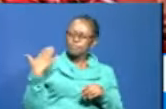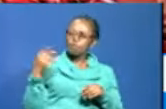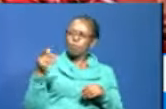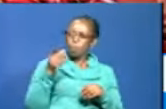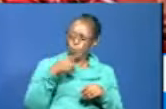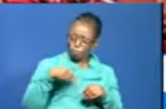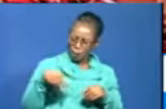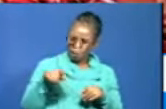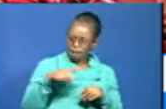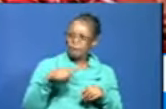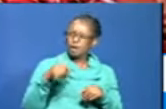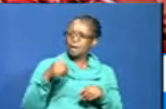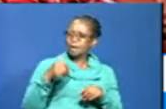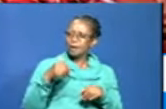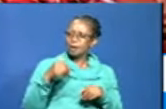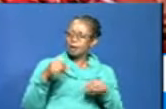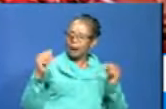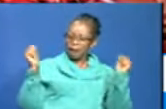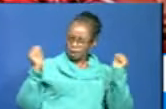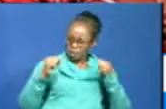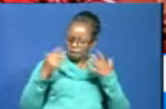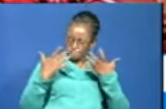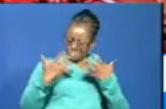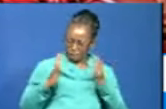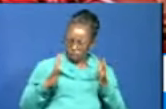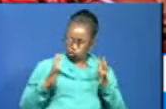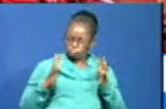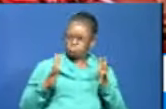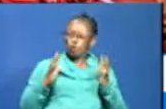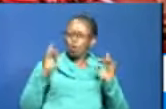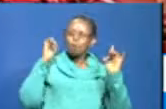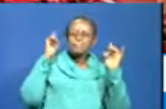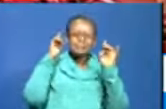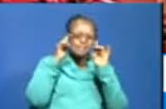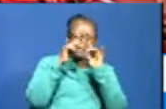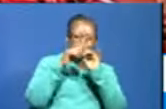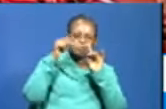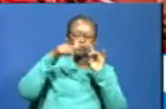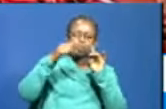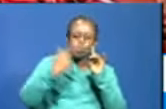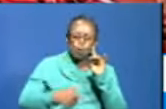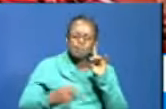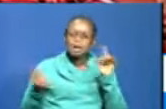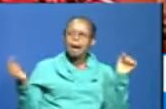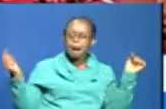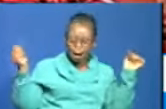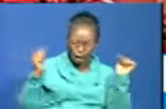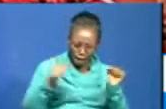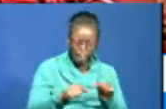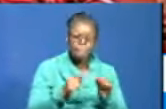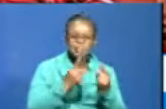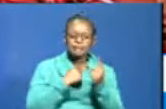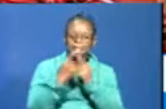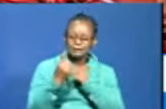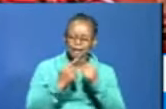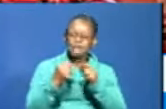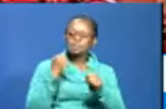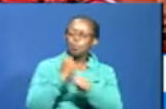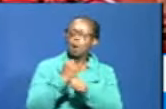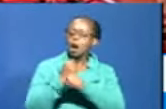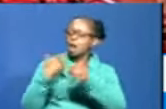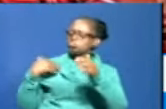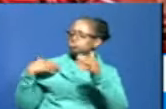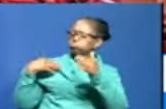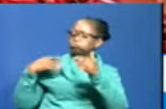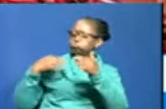moja ya kuja hapa leo kuja kuongea yale yote tuliofanya katika muhula huu wa miaka mitano ndani ya